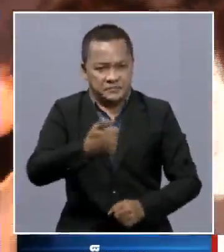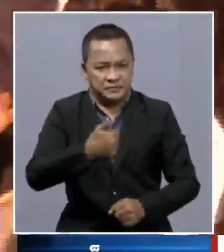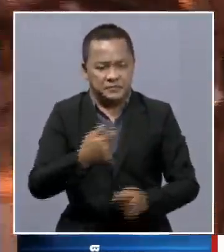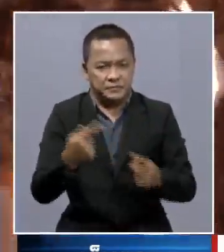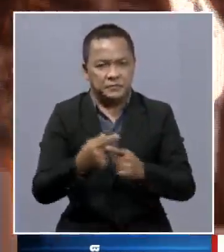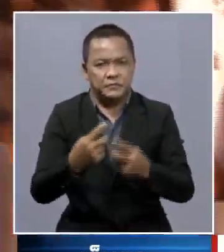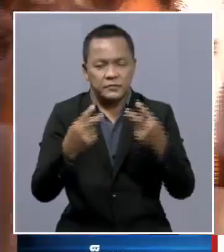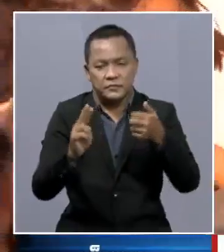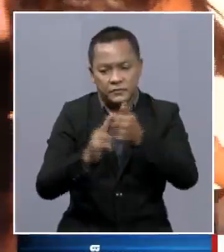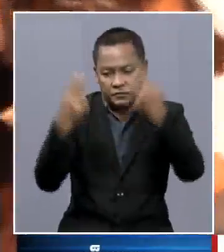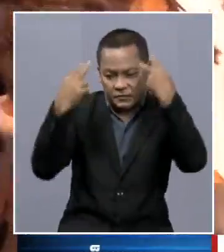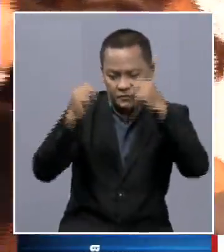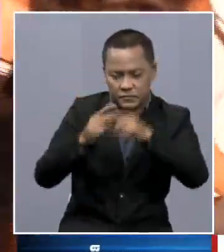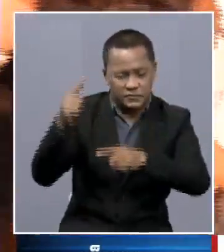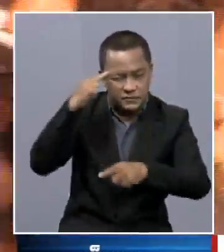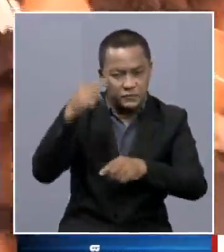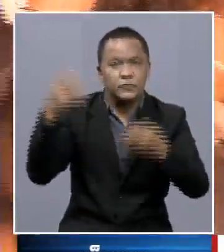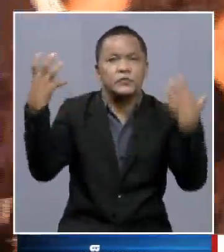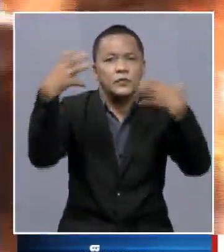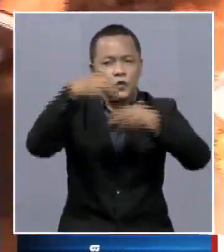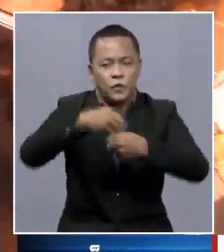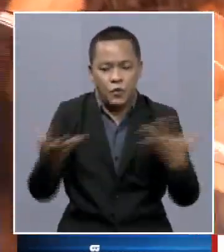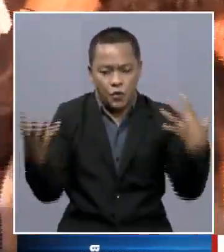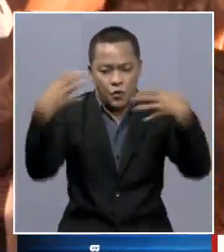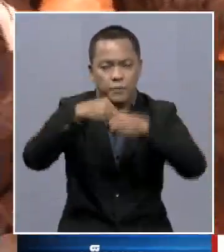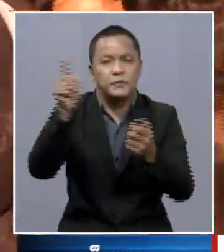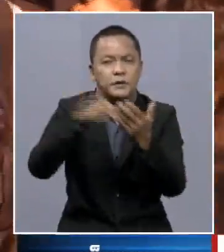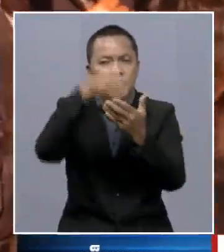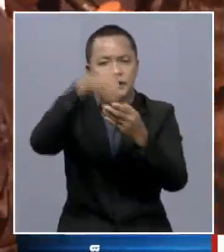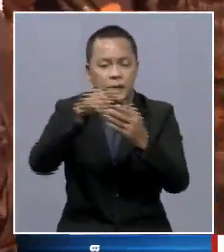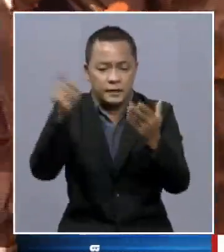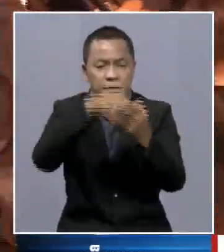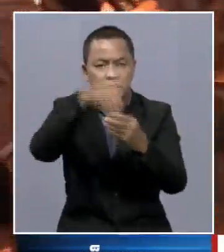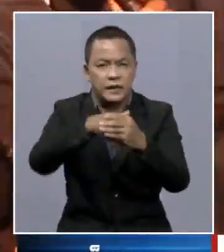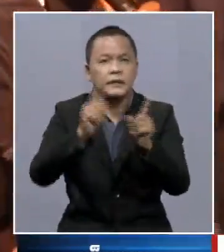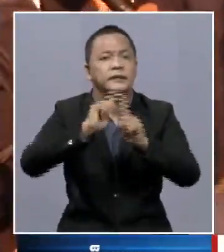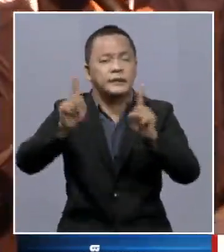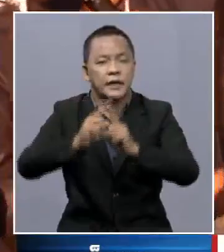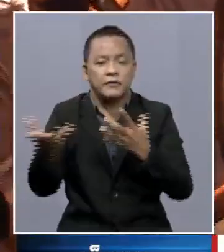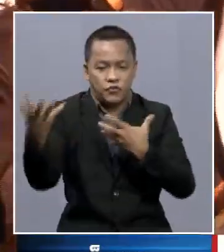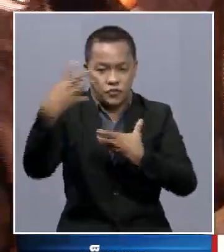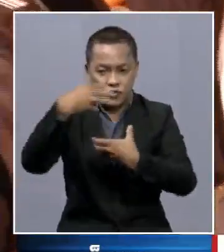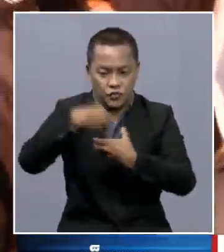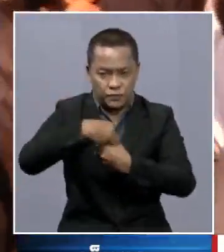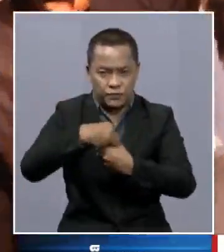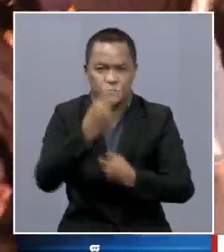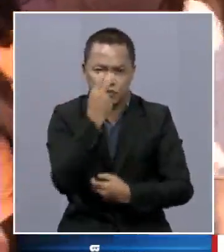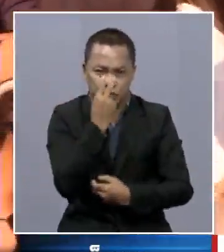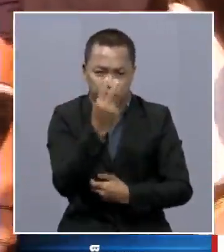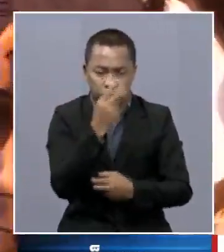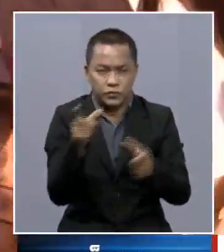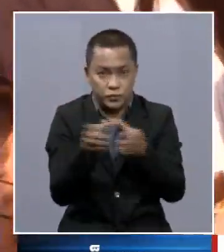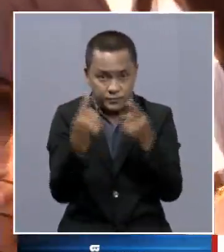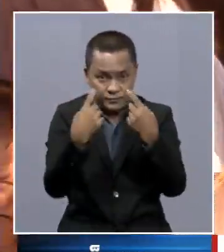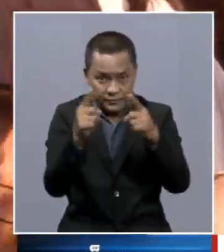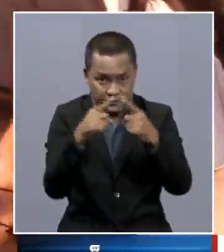ี้ Cyxtapal และบานป่ารอยต่ remplากลเป็สนรวมการเลือกตั้ง นักเลือกในทุกสายพนทนมองม